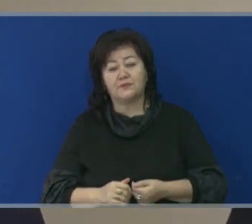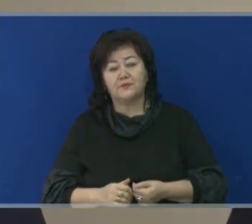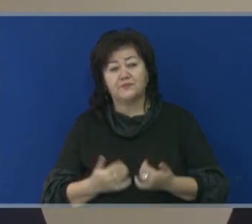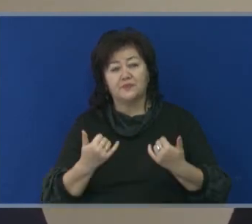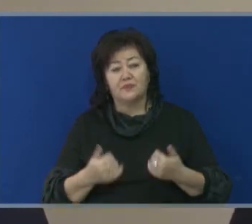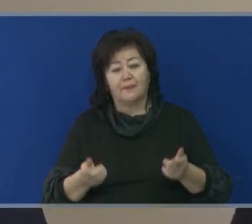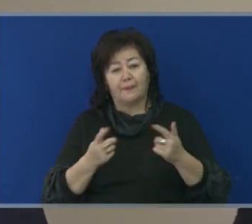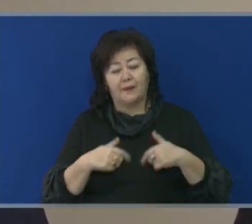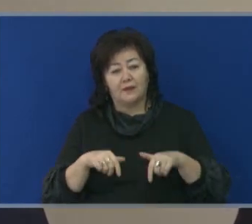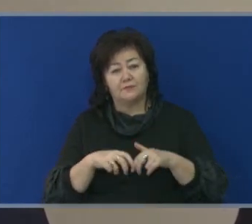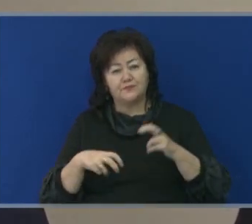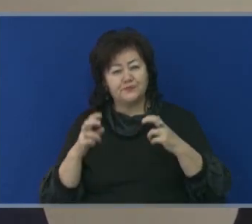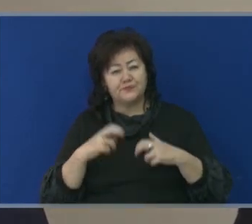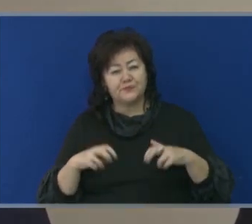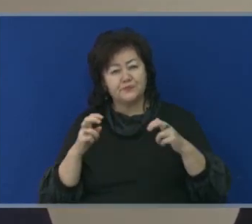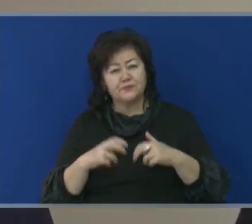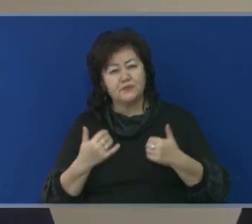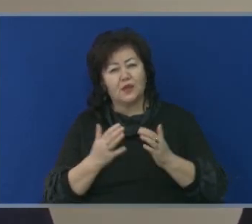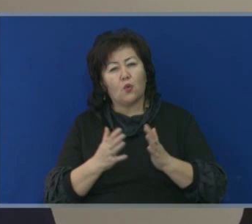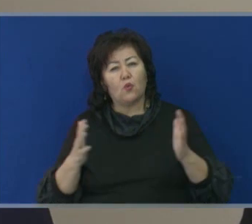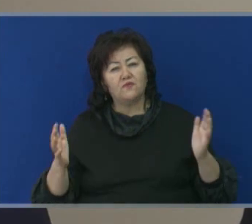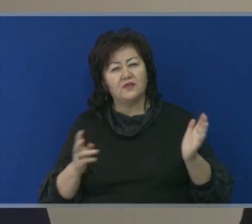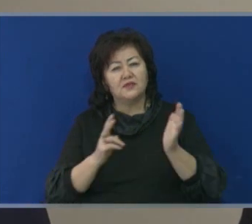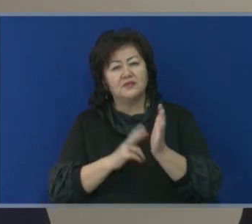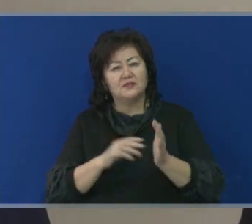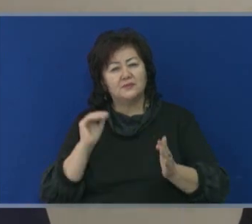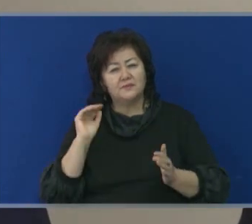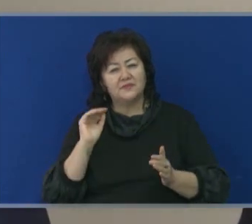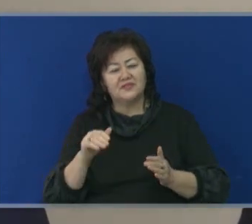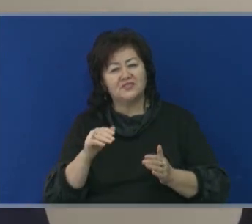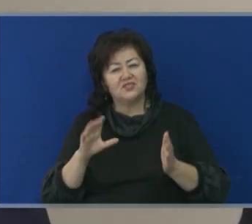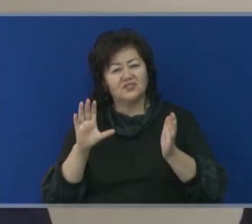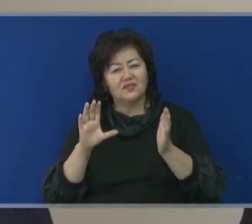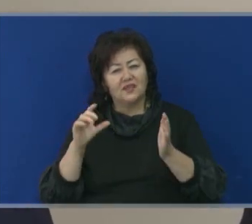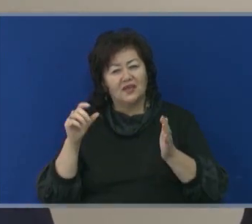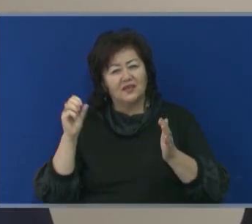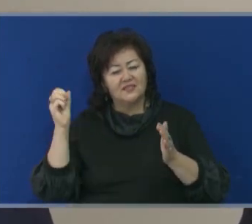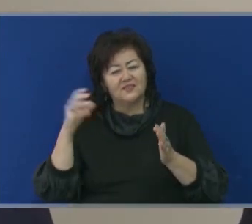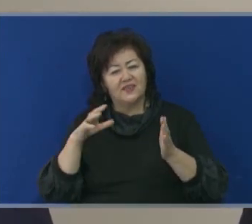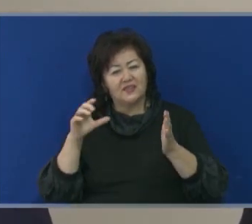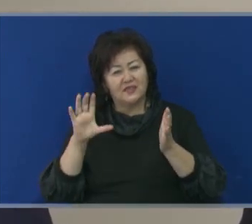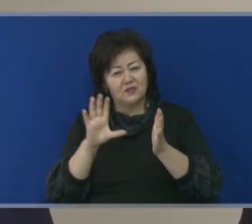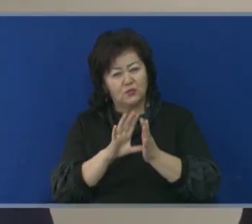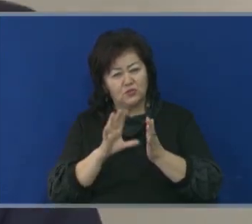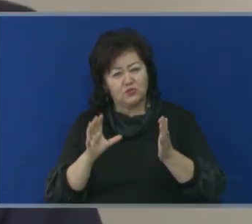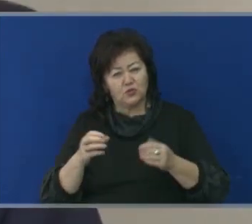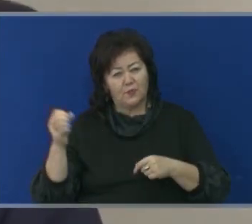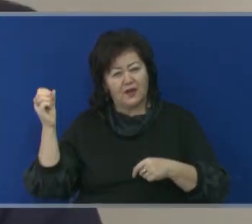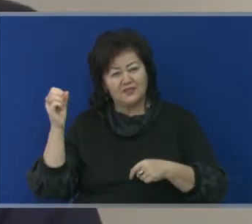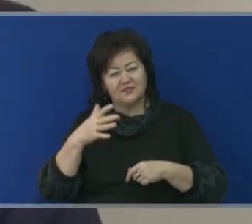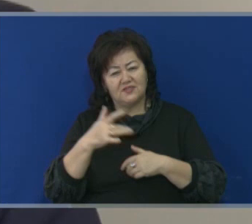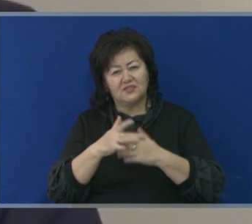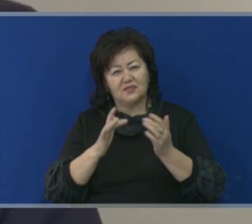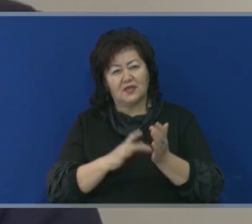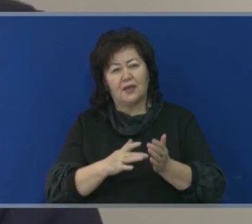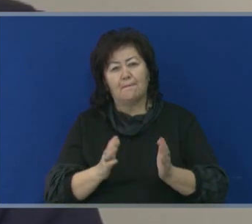Сейчас мы проводим анализ. Теперь нам нужно увеличить 7000 светоточек в 5 раз, чтобы осветить весь город Семей. Давайте перейдем к